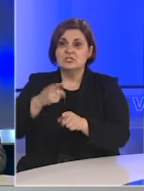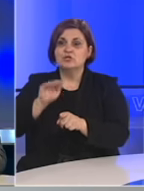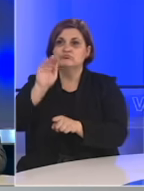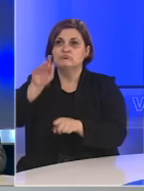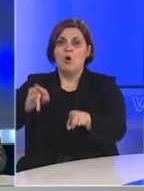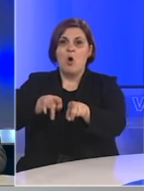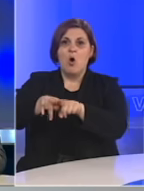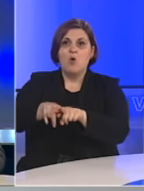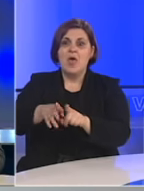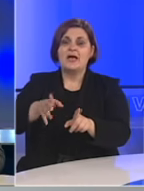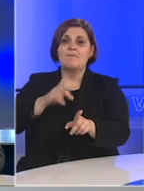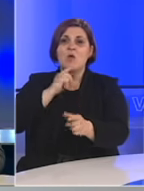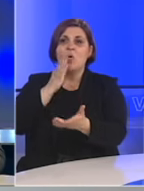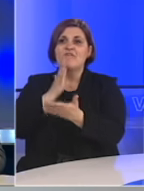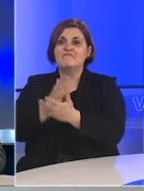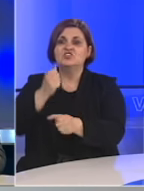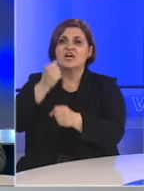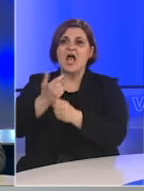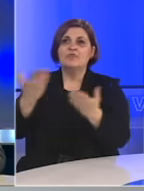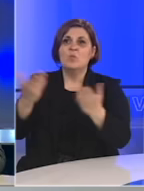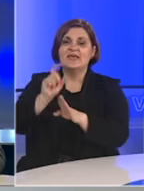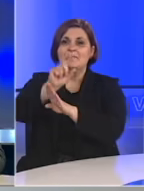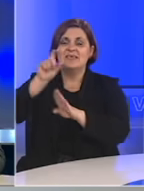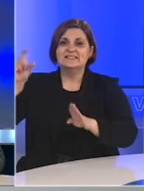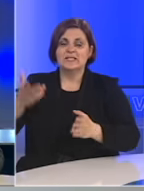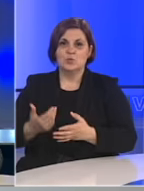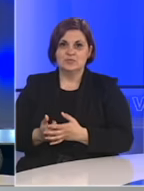kolegama koji već funkcioniraju u nekim institucijama?